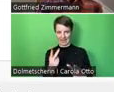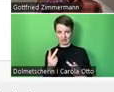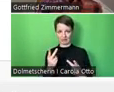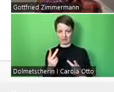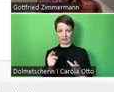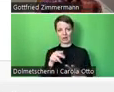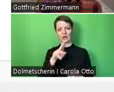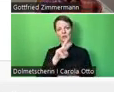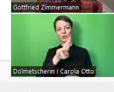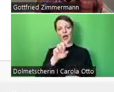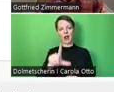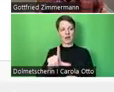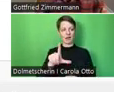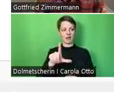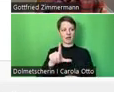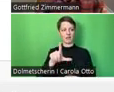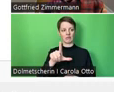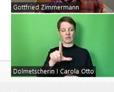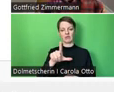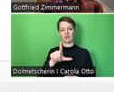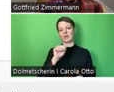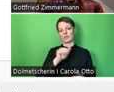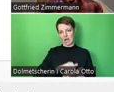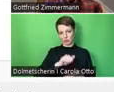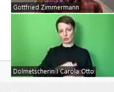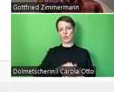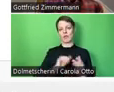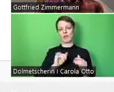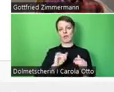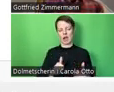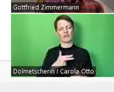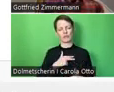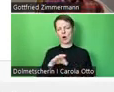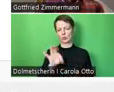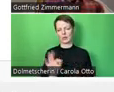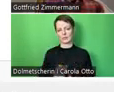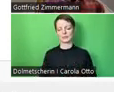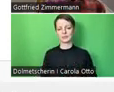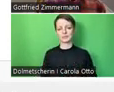mal eine URL ausdrucken, aber das sind Ausnahmen.